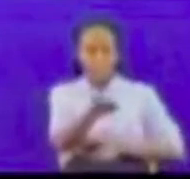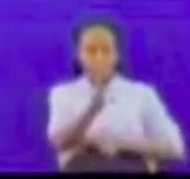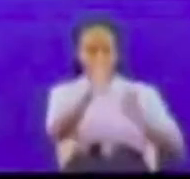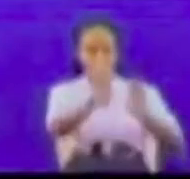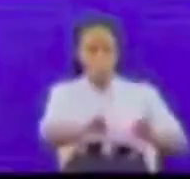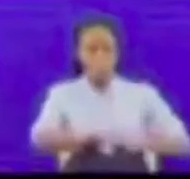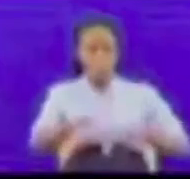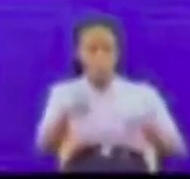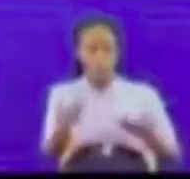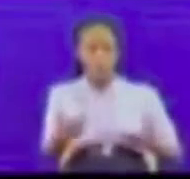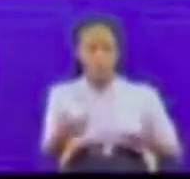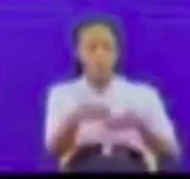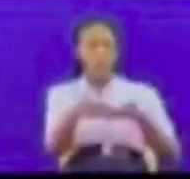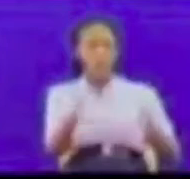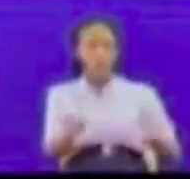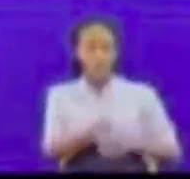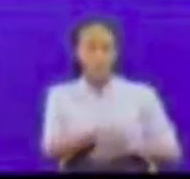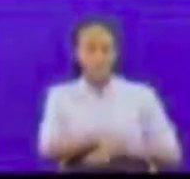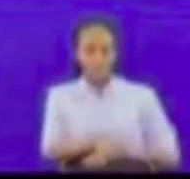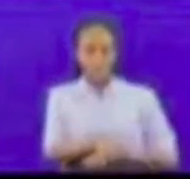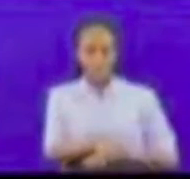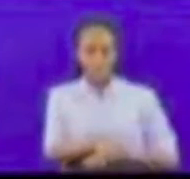kiko wazi.